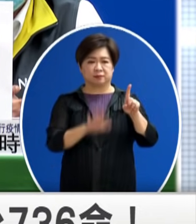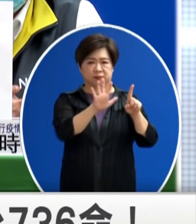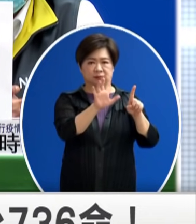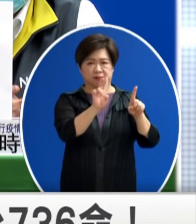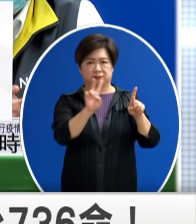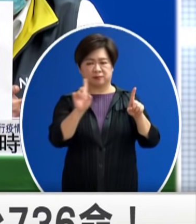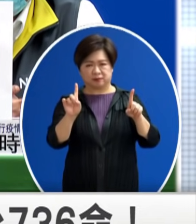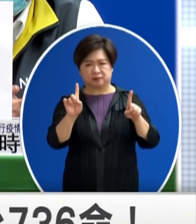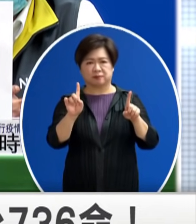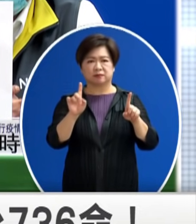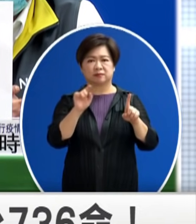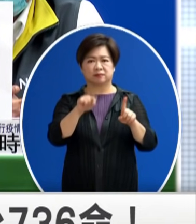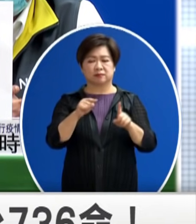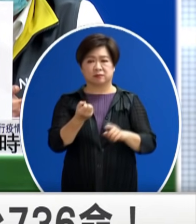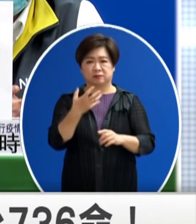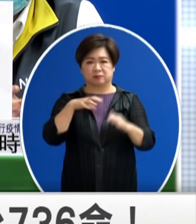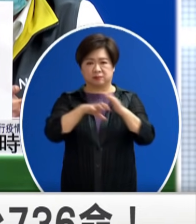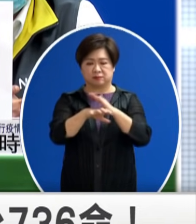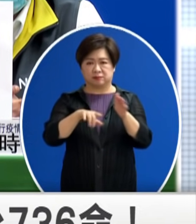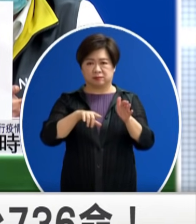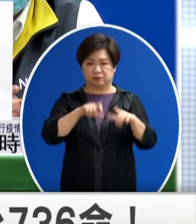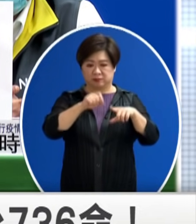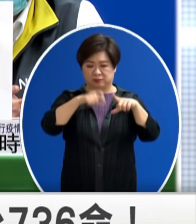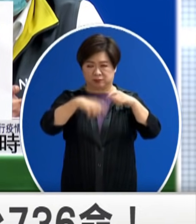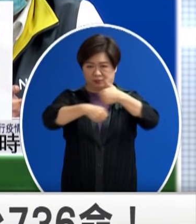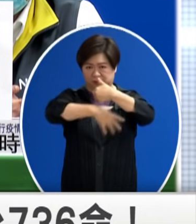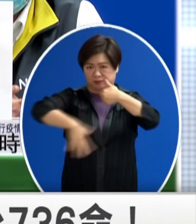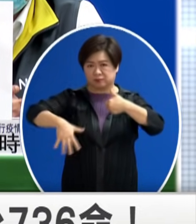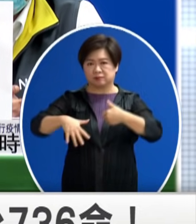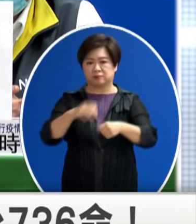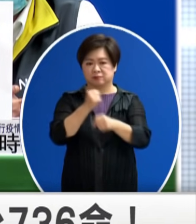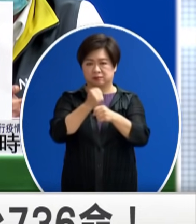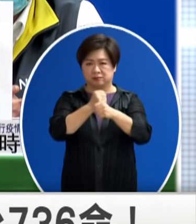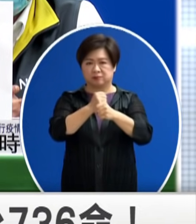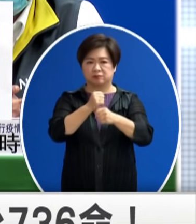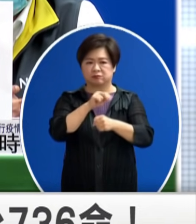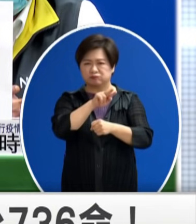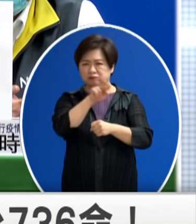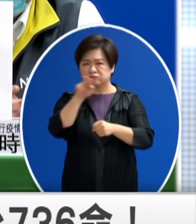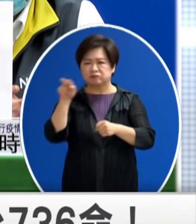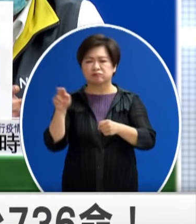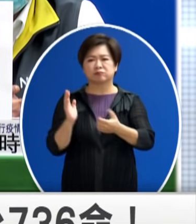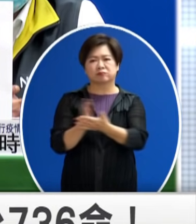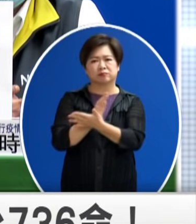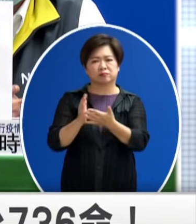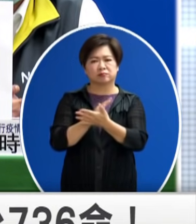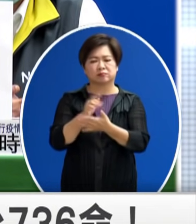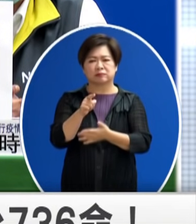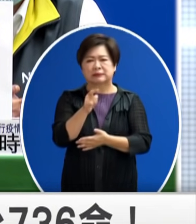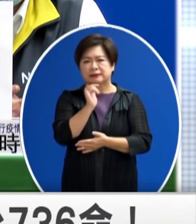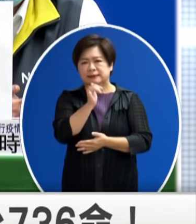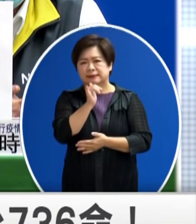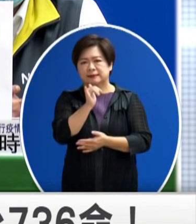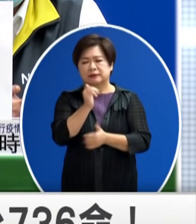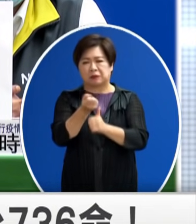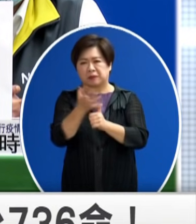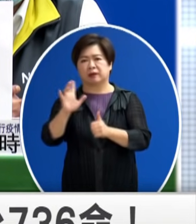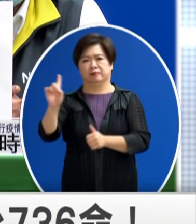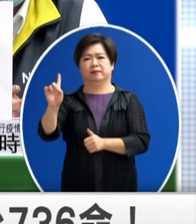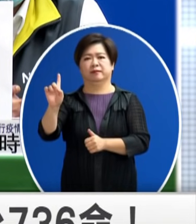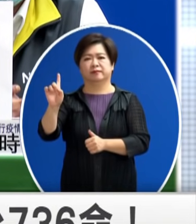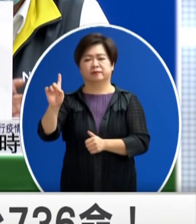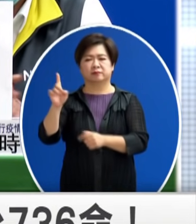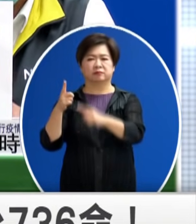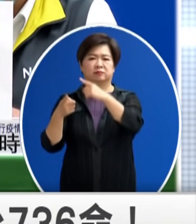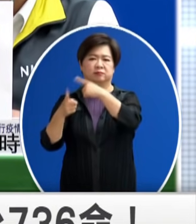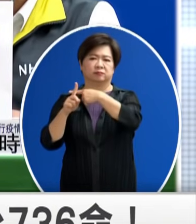15221哈。整个华厨的专案哈，目前在职场方面看起来相对的稳定哈，只有一位哈